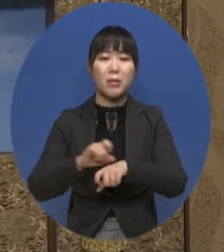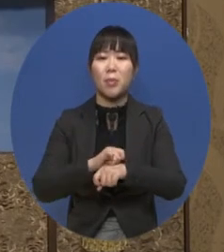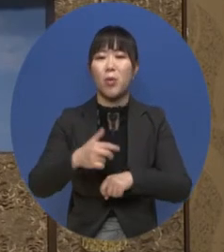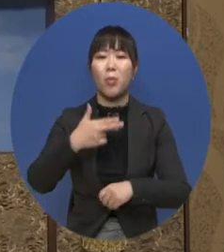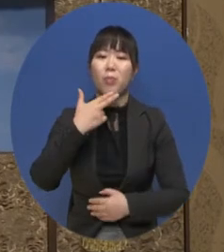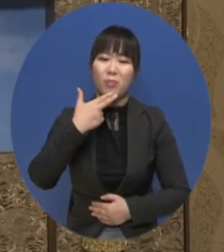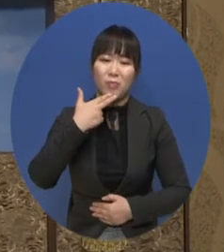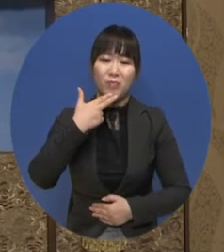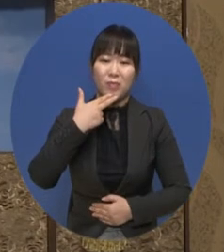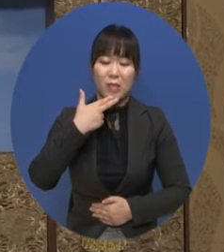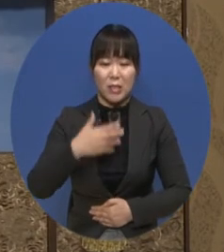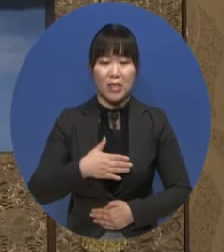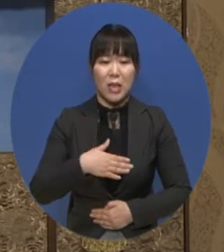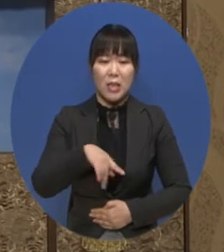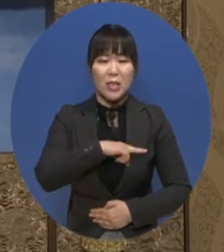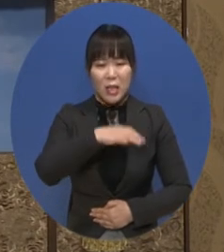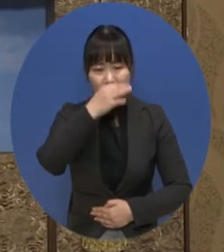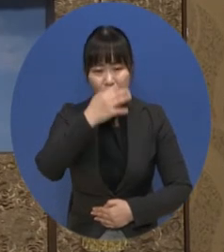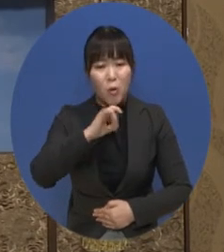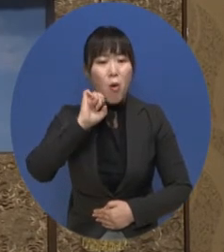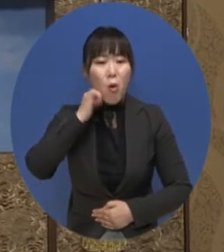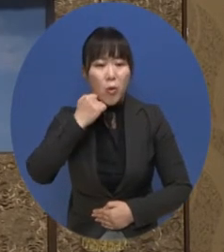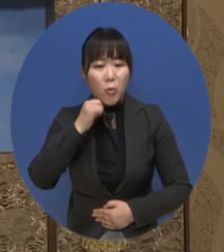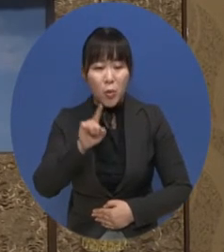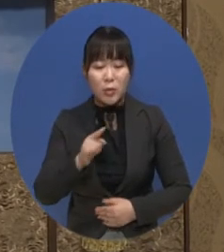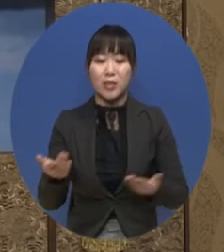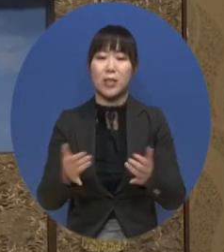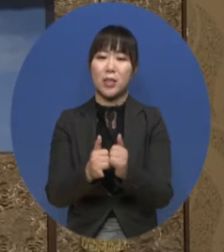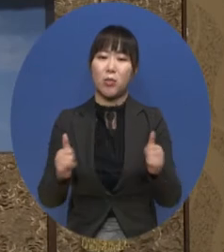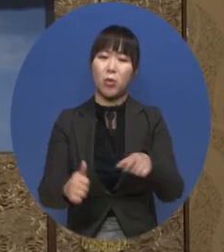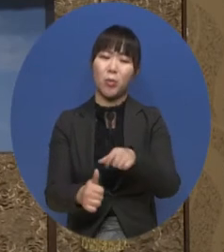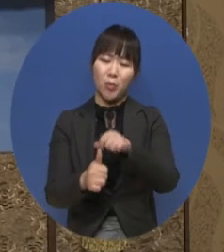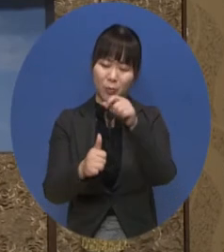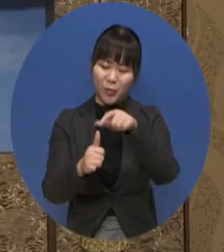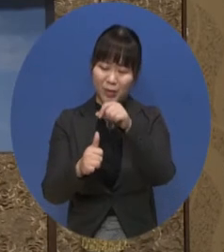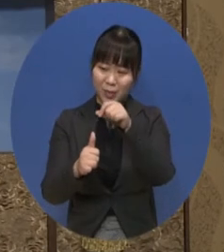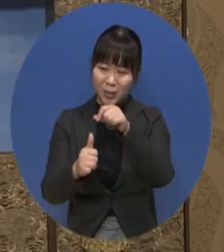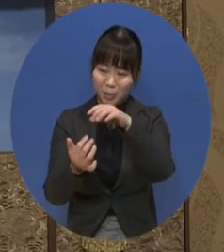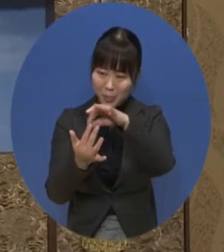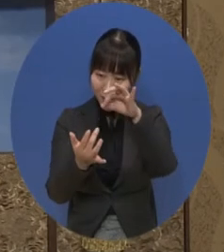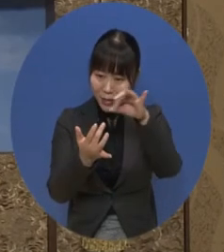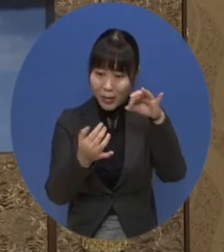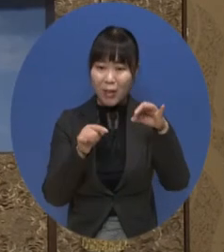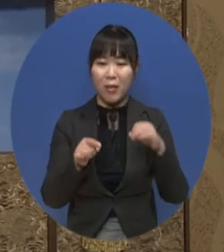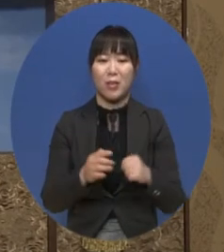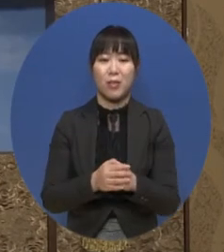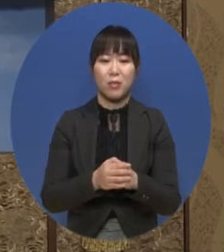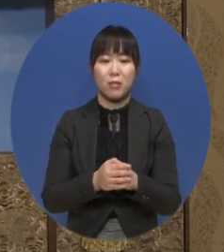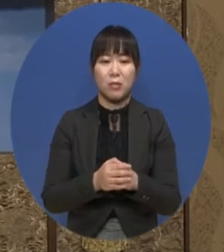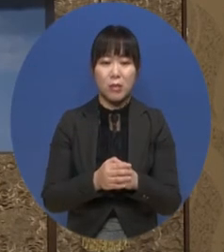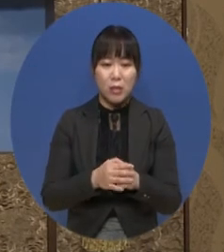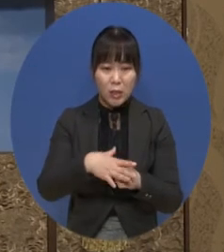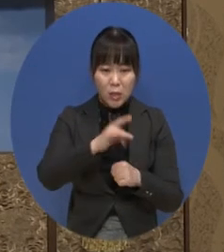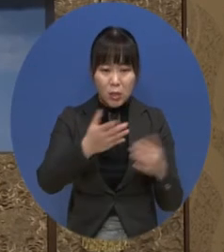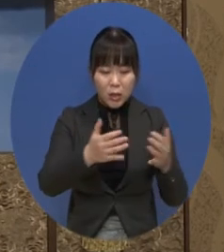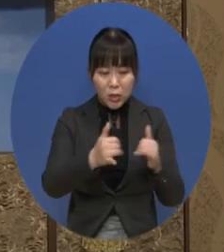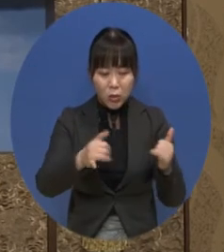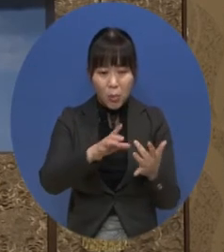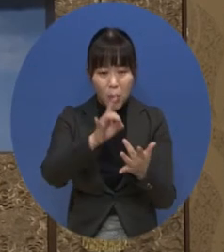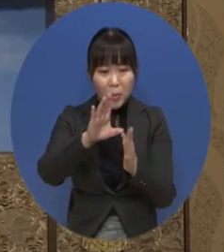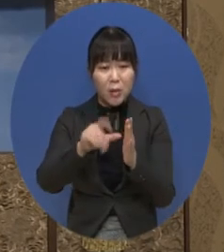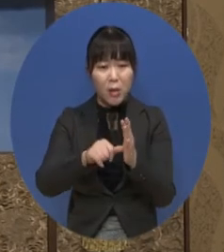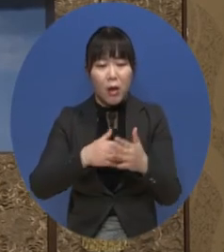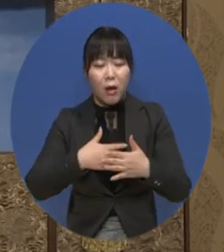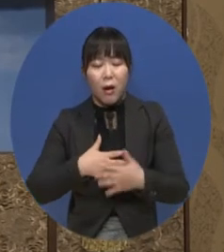없이, 제가 가장 힘들고 어려워하는 일은 직원을 뽑는 일인 거예요. 첫 번째 직원 뽑을 때 긴장했던